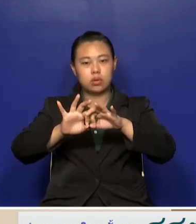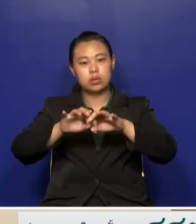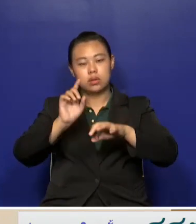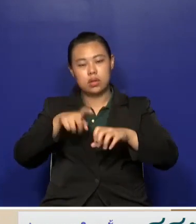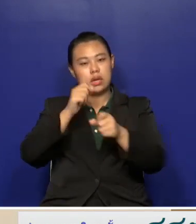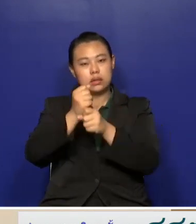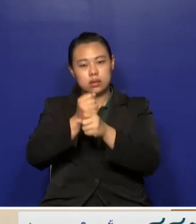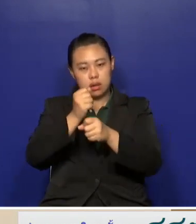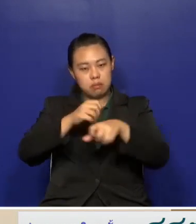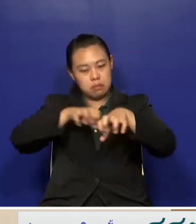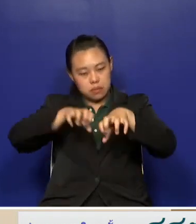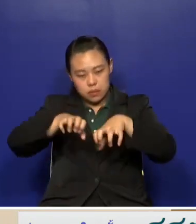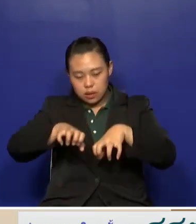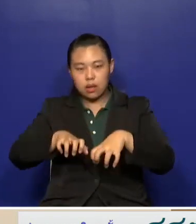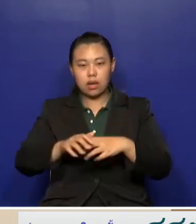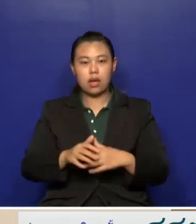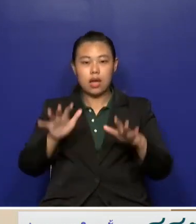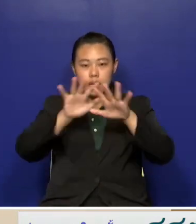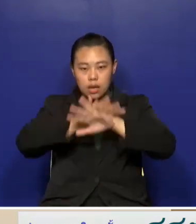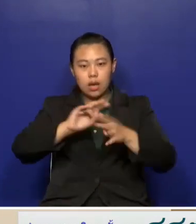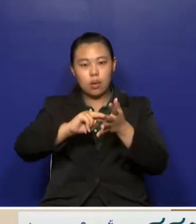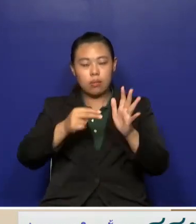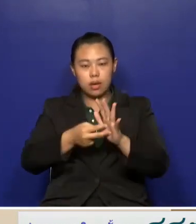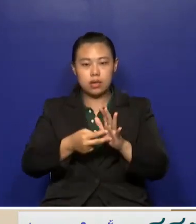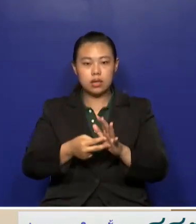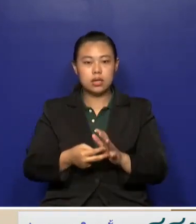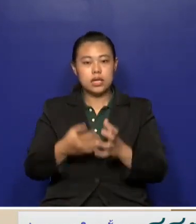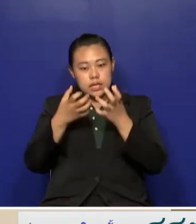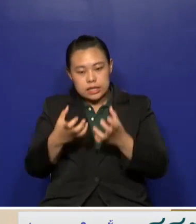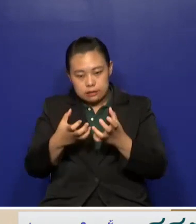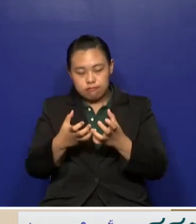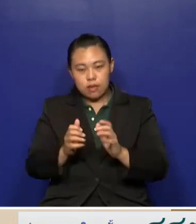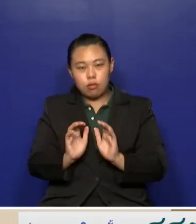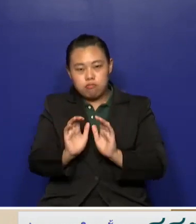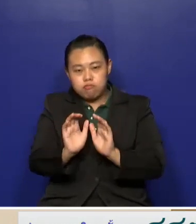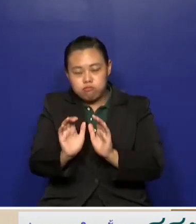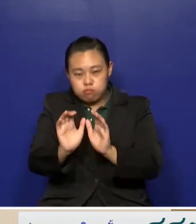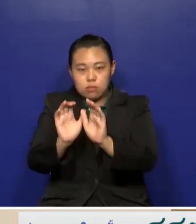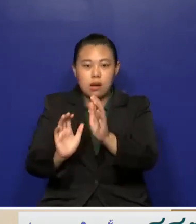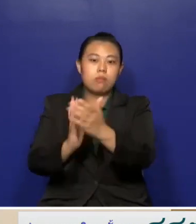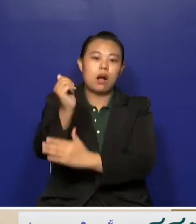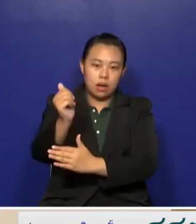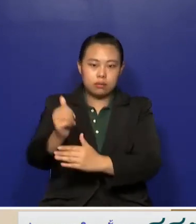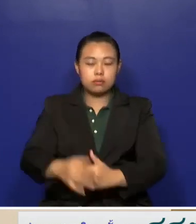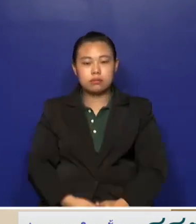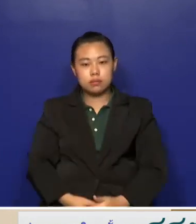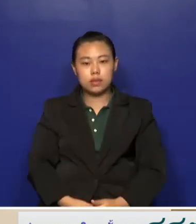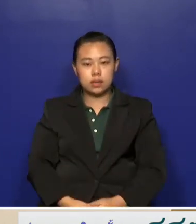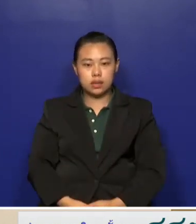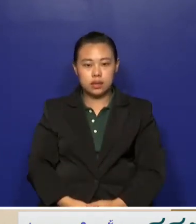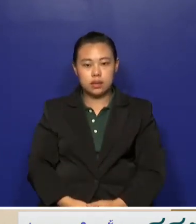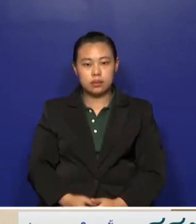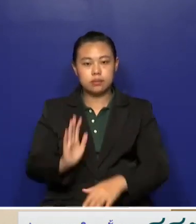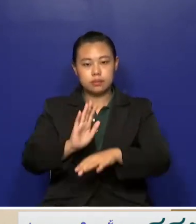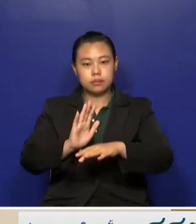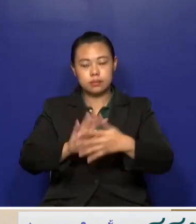คำเปรียบเทียบนะครับว่าเหมือนกับหินก้อนใหญ่ๆที่เราจะต้องมีการขับเคลื่อนไปให้ได้นะครับ ทีนี้ในการในแผนการขับเคลื่อนเนี่ยนะครับ